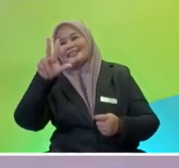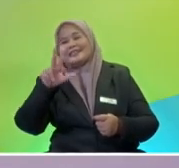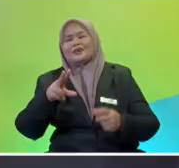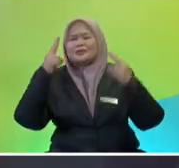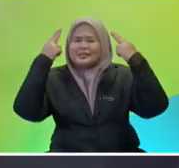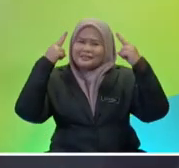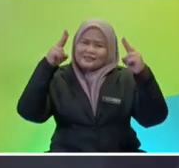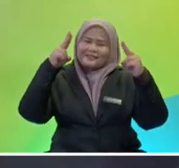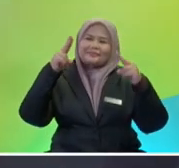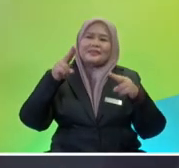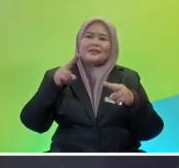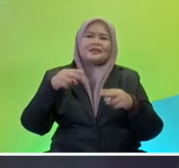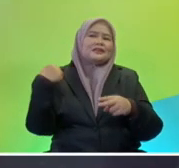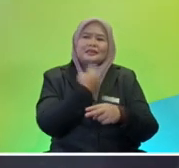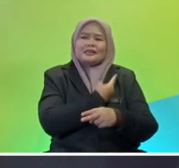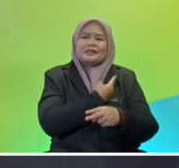ustadzah